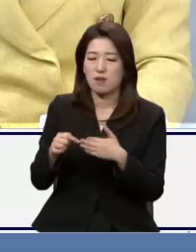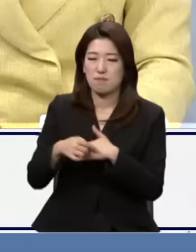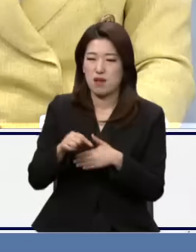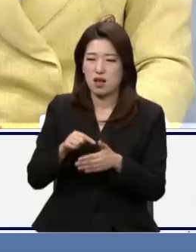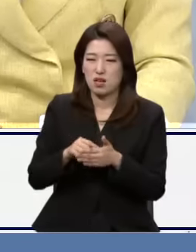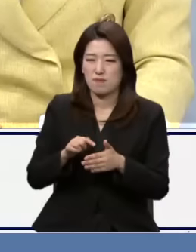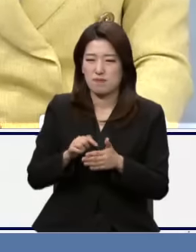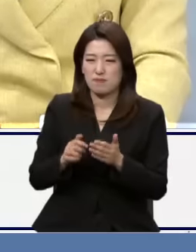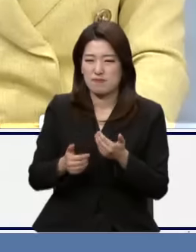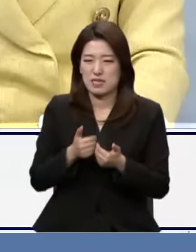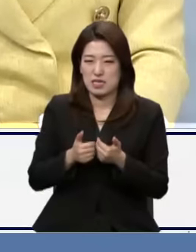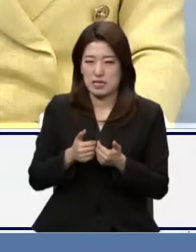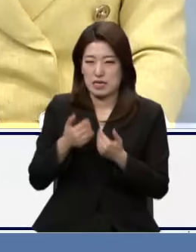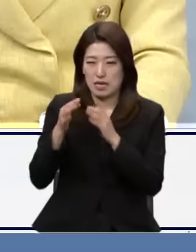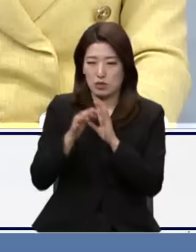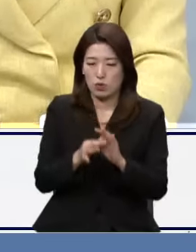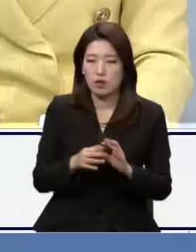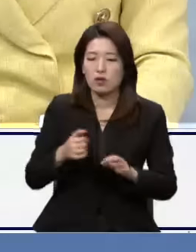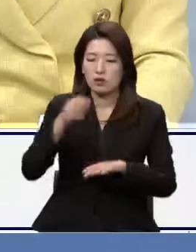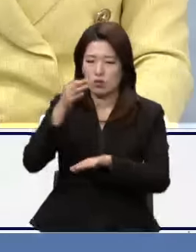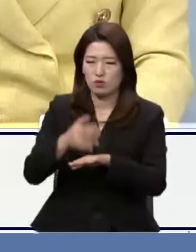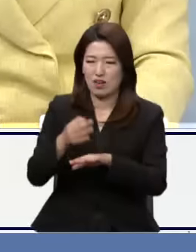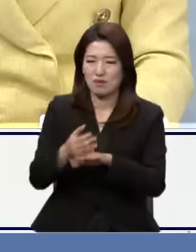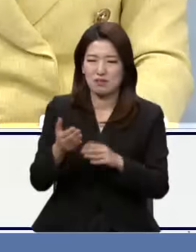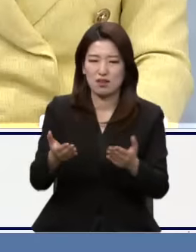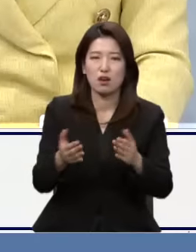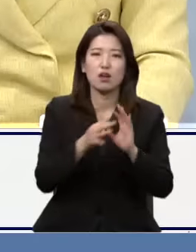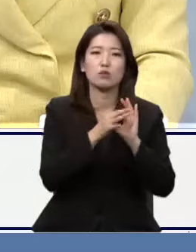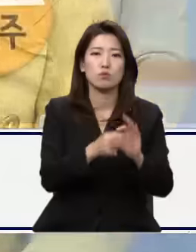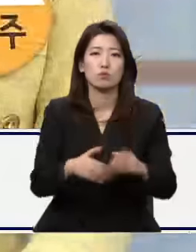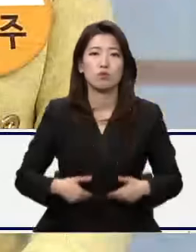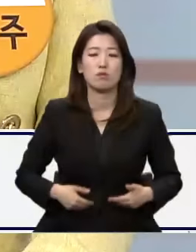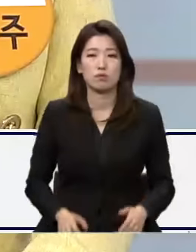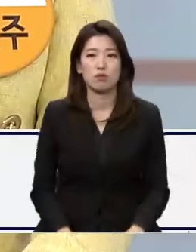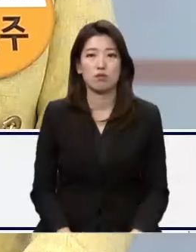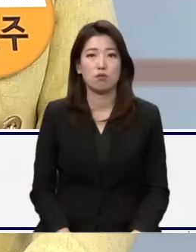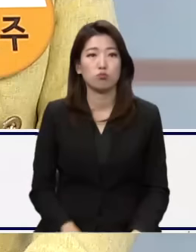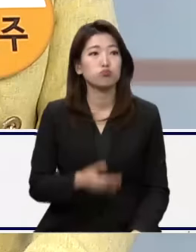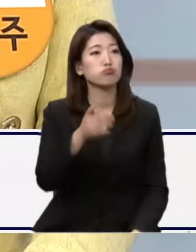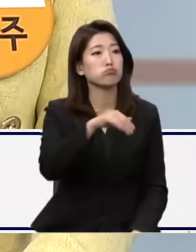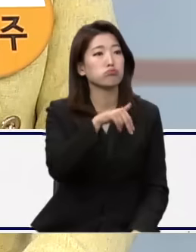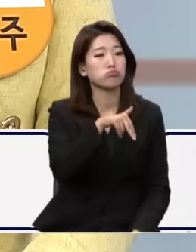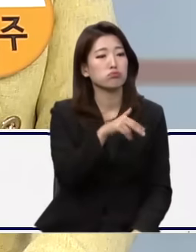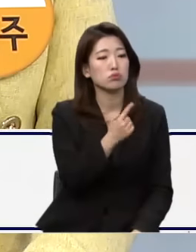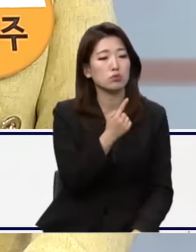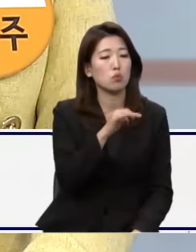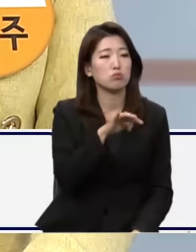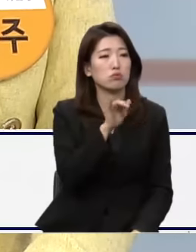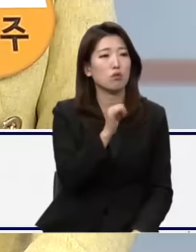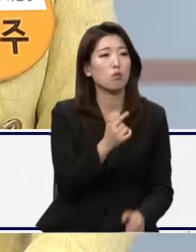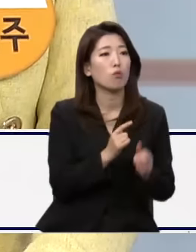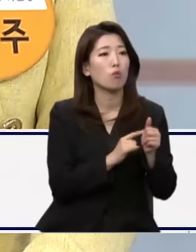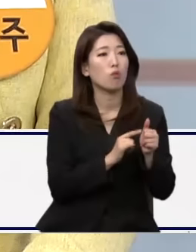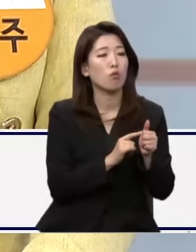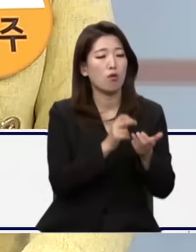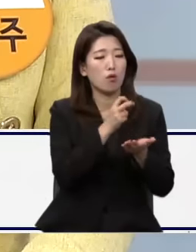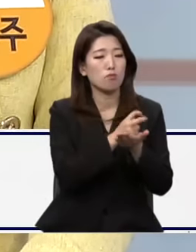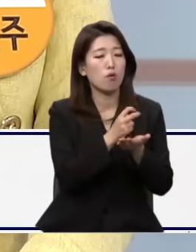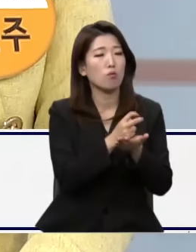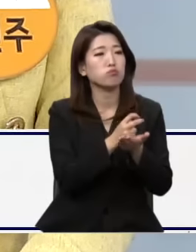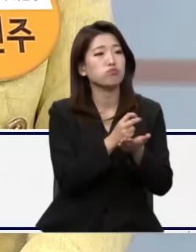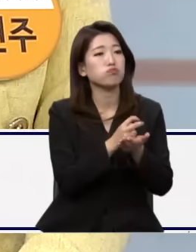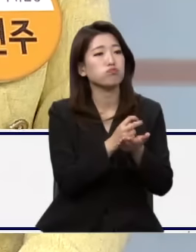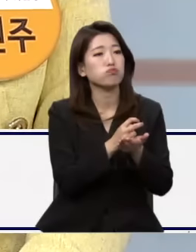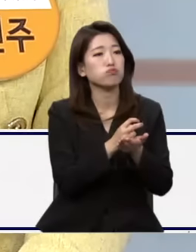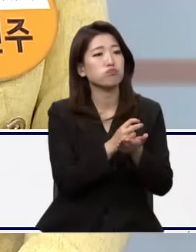나오고 있는 상황이었거든요 근데 조상호 변호사도 사실 민주당 법률이 부위원장의 당직